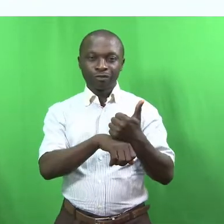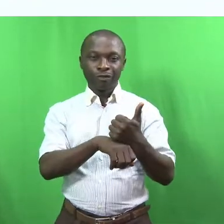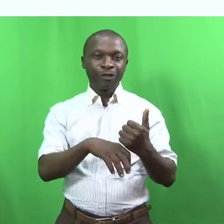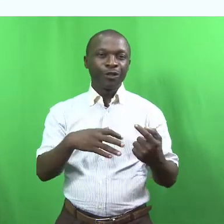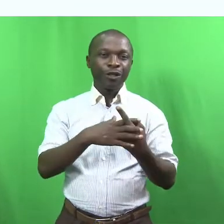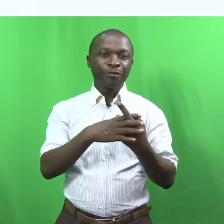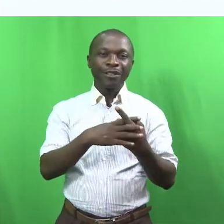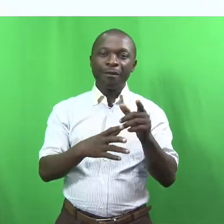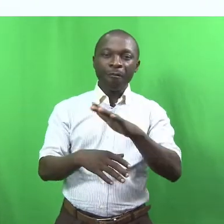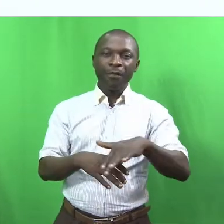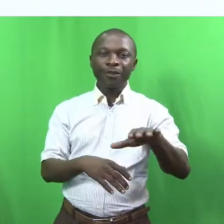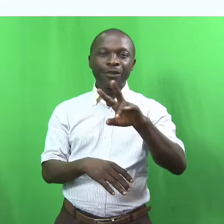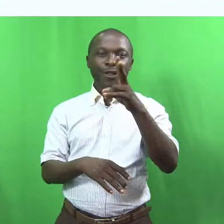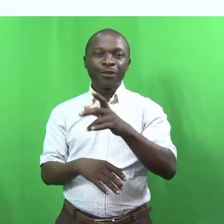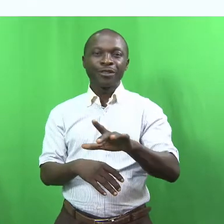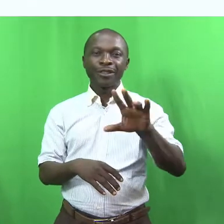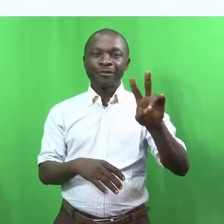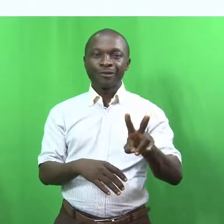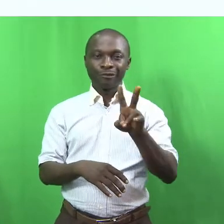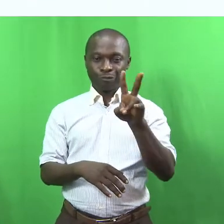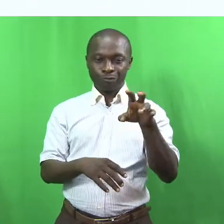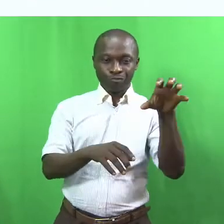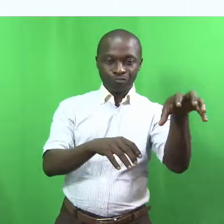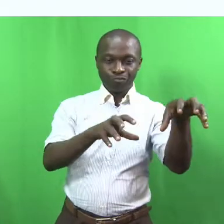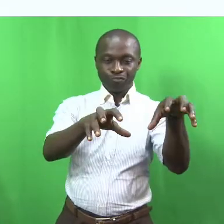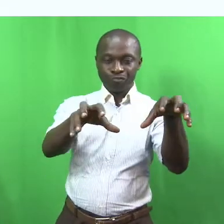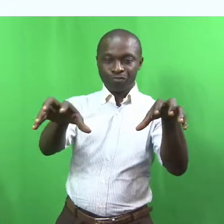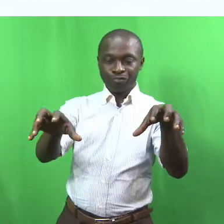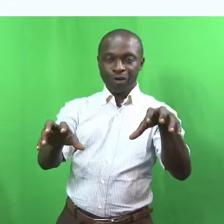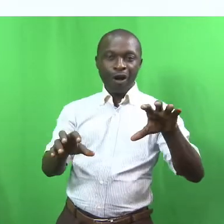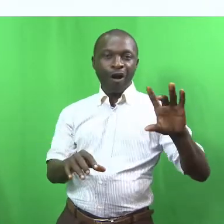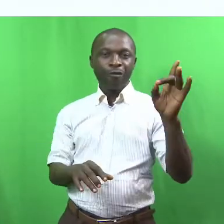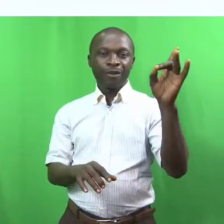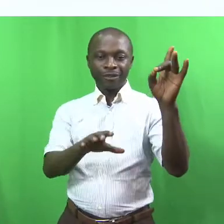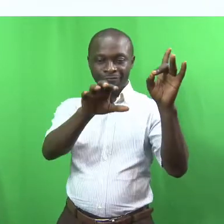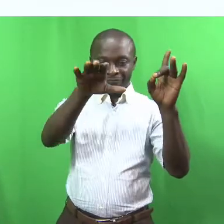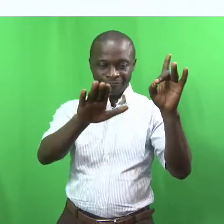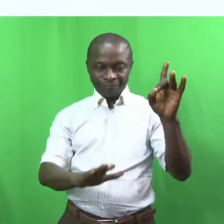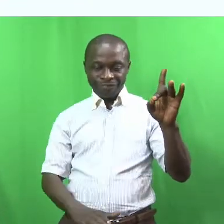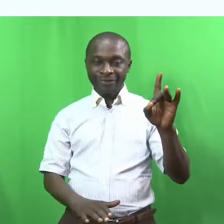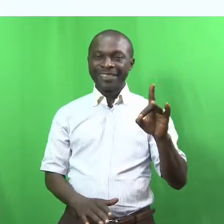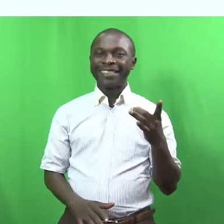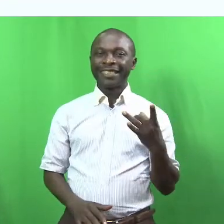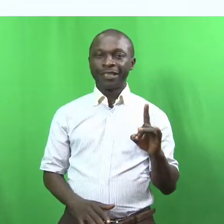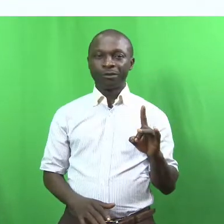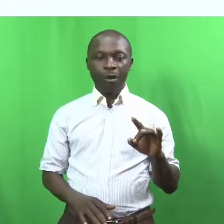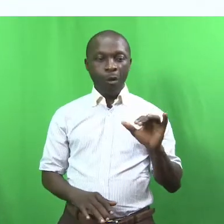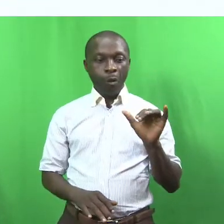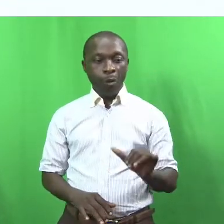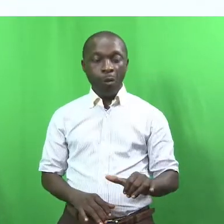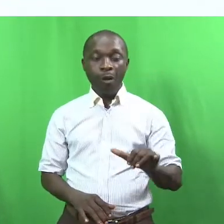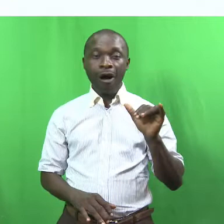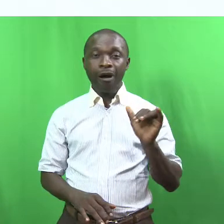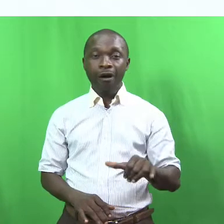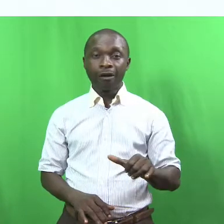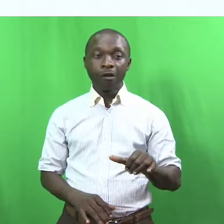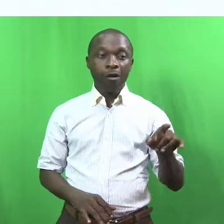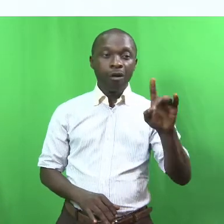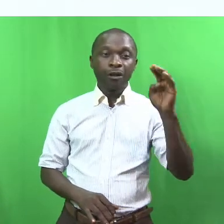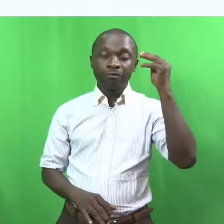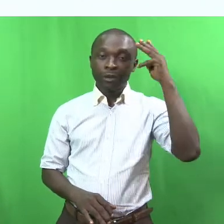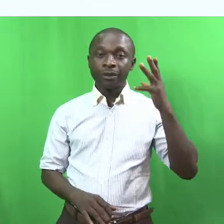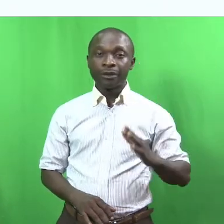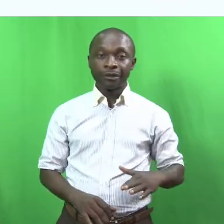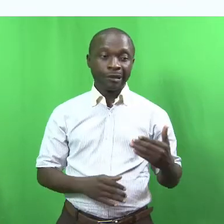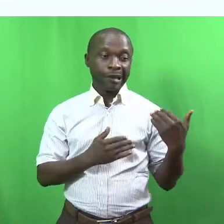les 272 bureaux de vote à 8h et a pris fin à 18h. C'est au terme de ce scrutin que le ministre de